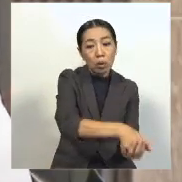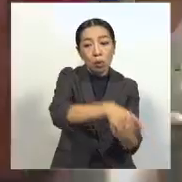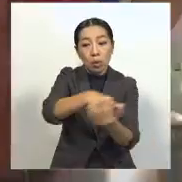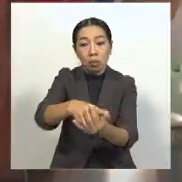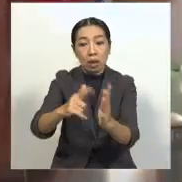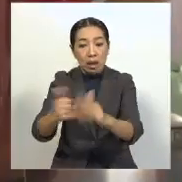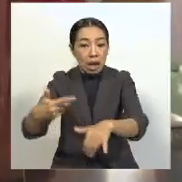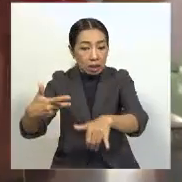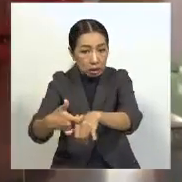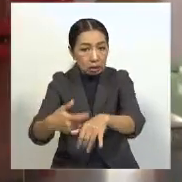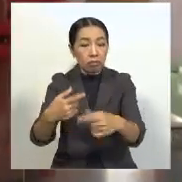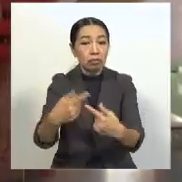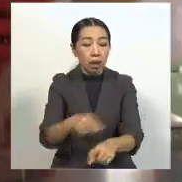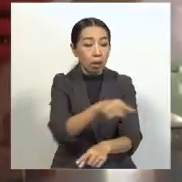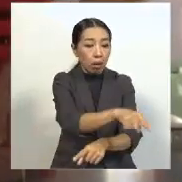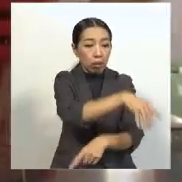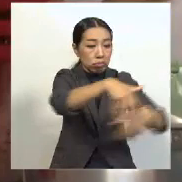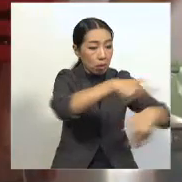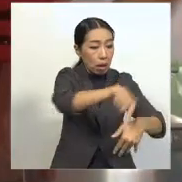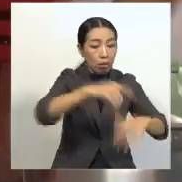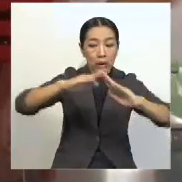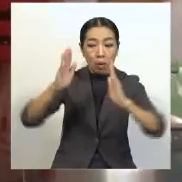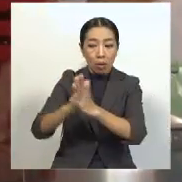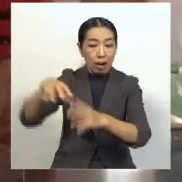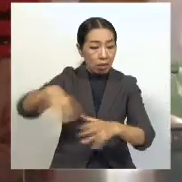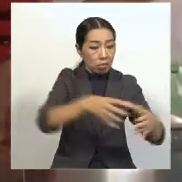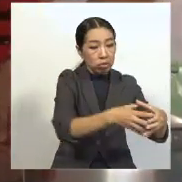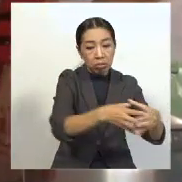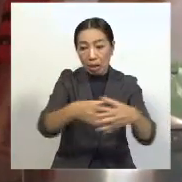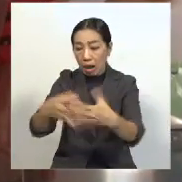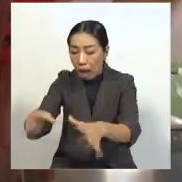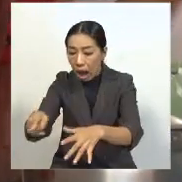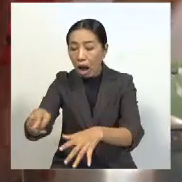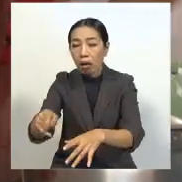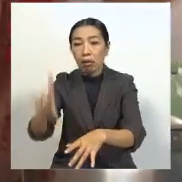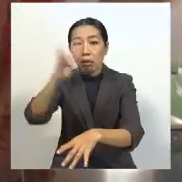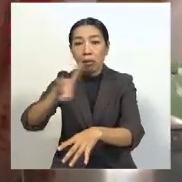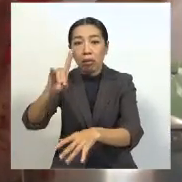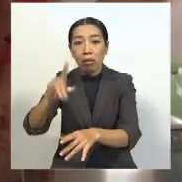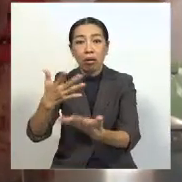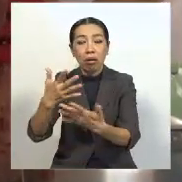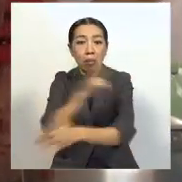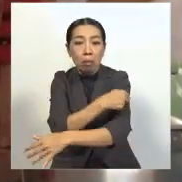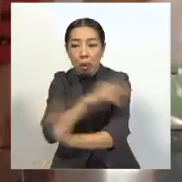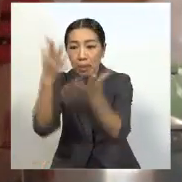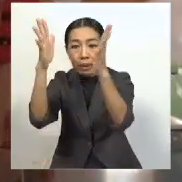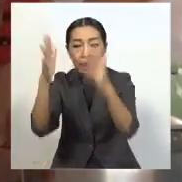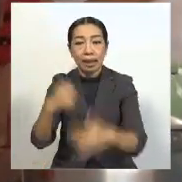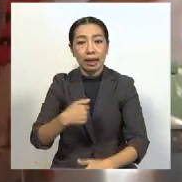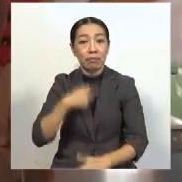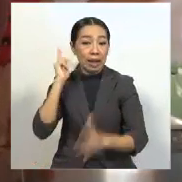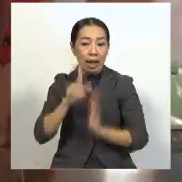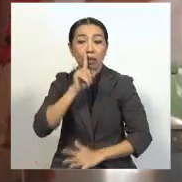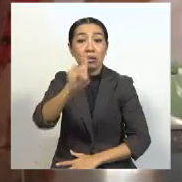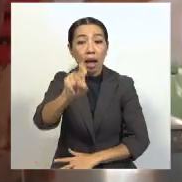ซีนแต่ว่าพอปรากฏว่าไปที่วัดนครอินทร์แล้วไม่พบเนี่ยผู้สื่อข่าวของเราก็เลยไปสอบถามทางปศุสัตว์จังหวัดนนทบุรีก็บอกว่